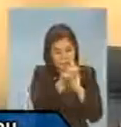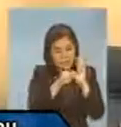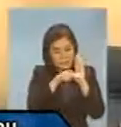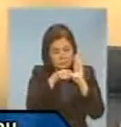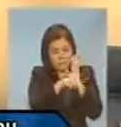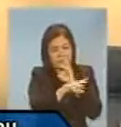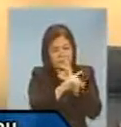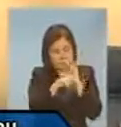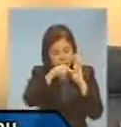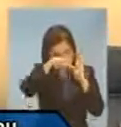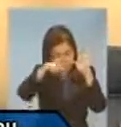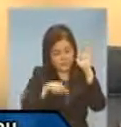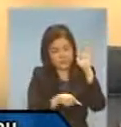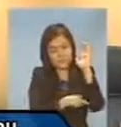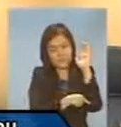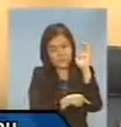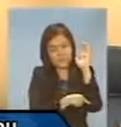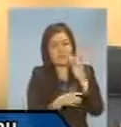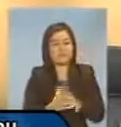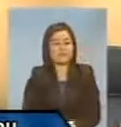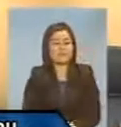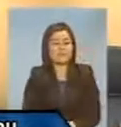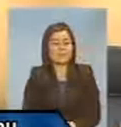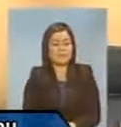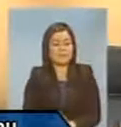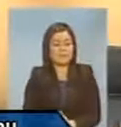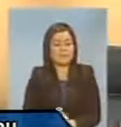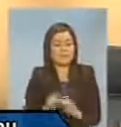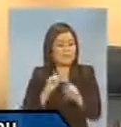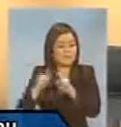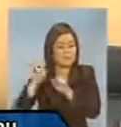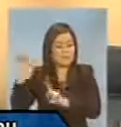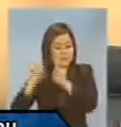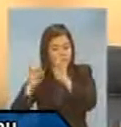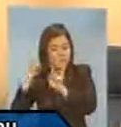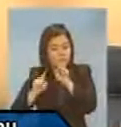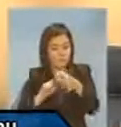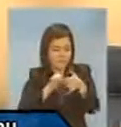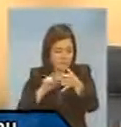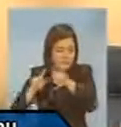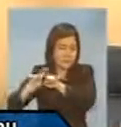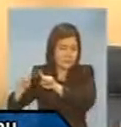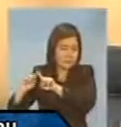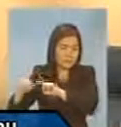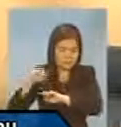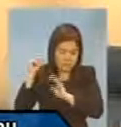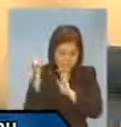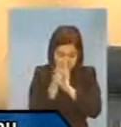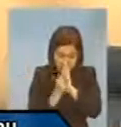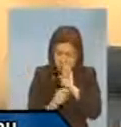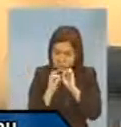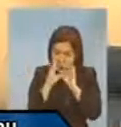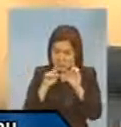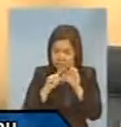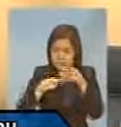ร้างเนี่ยจะทำให้ประเทศเนี่ยเพิ่มการใช้ไฟฟ้าอีก 1.5 กิโลวัตต์ต่อชั่วโมงอีก 1.5 กิโล